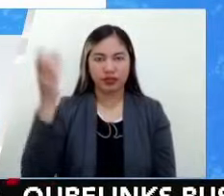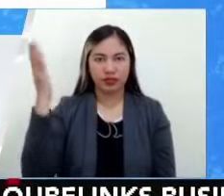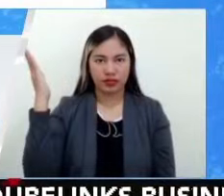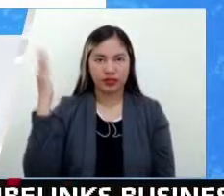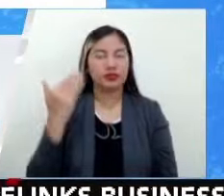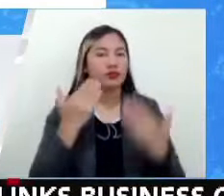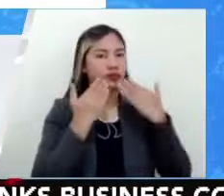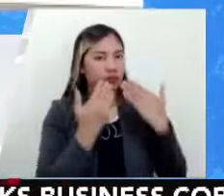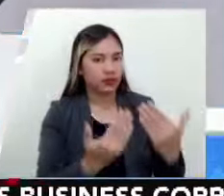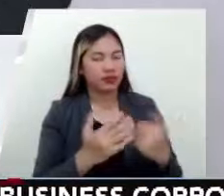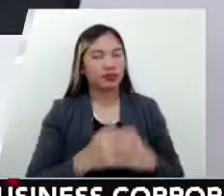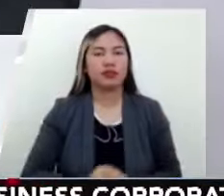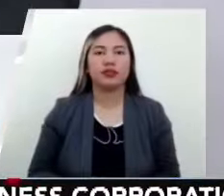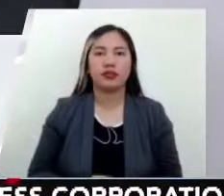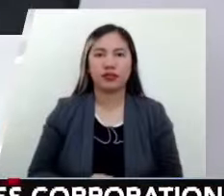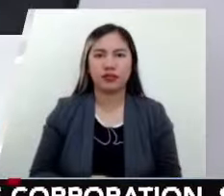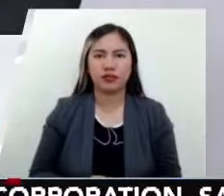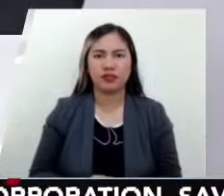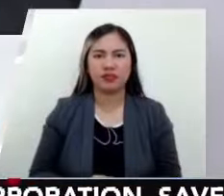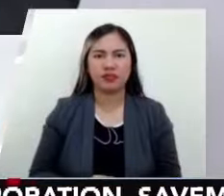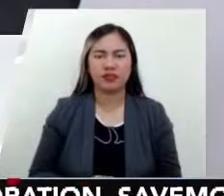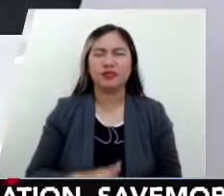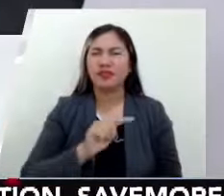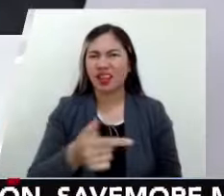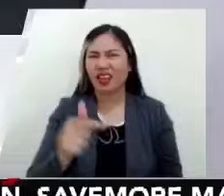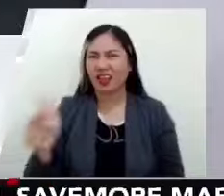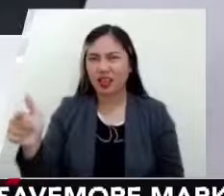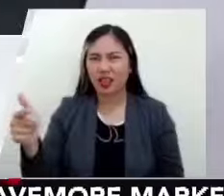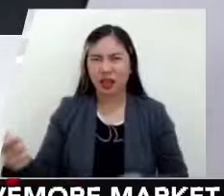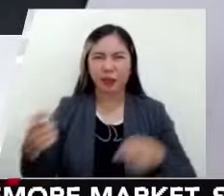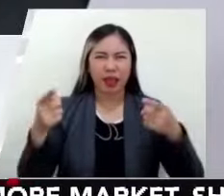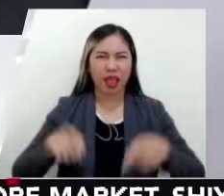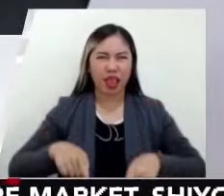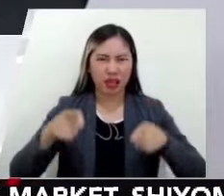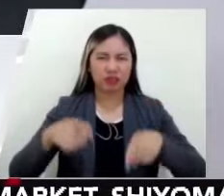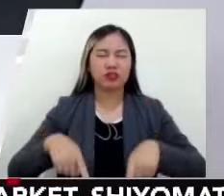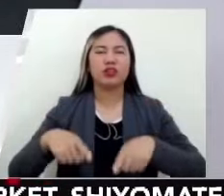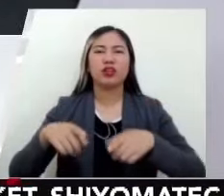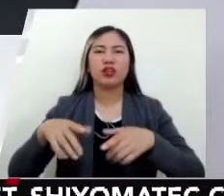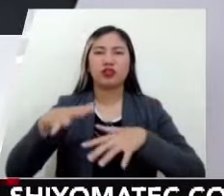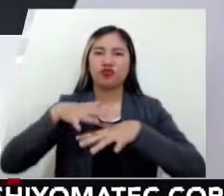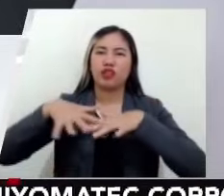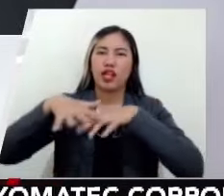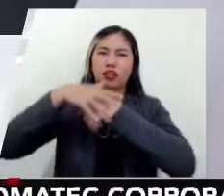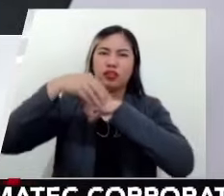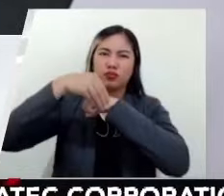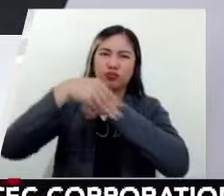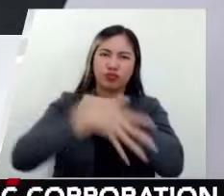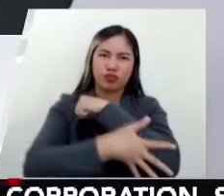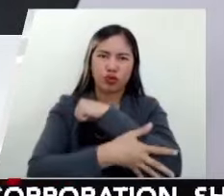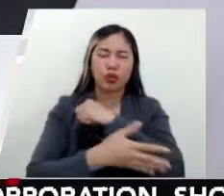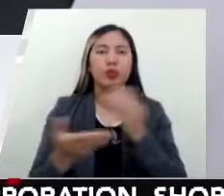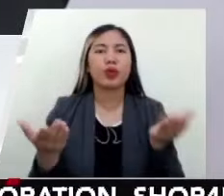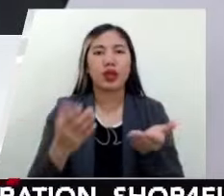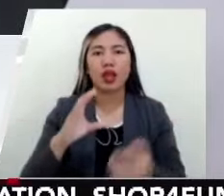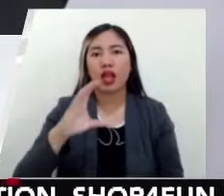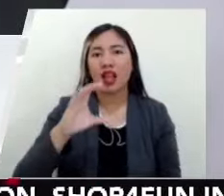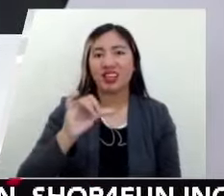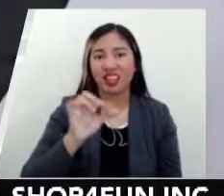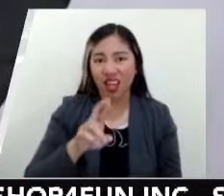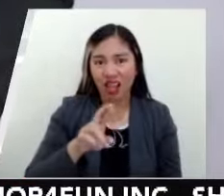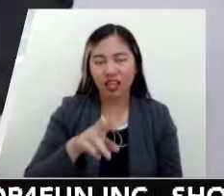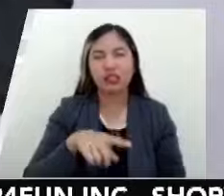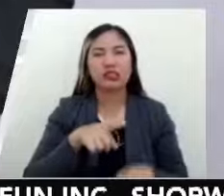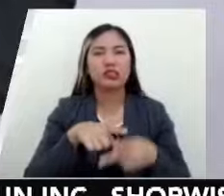kabi-kabilang landslide ang naranasan sa ilang lugar sa Cordillera Administrative Region at hilagang Luzon bunsod ng pananalasa ng